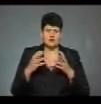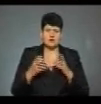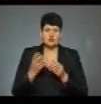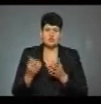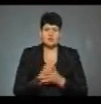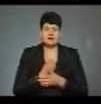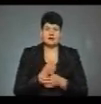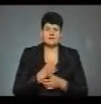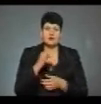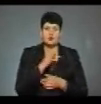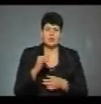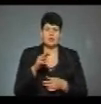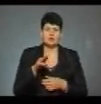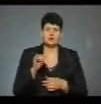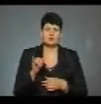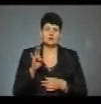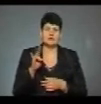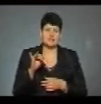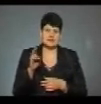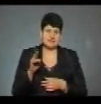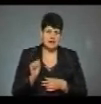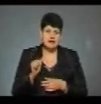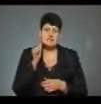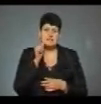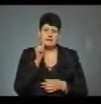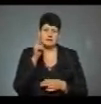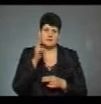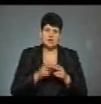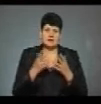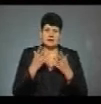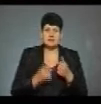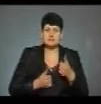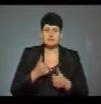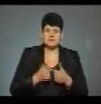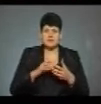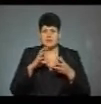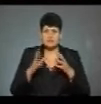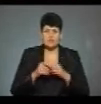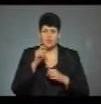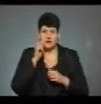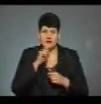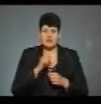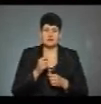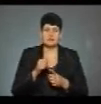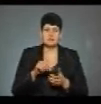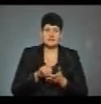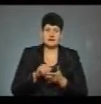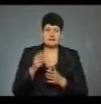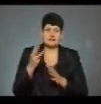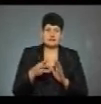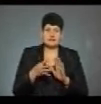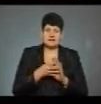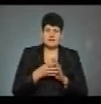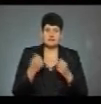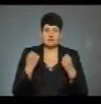досягла саночниця Юліанна Туницька. Завтра – завершальний день змагань. Загалом Україну на змаганнях представляли 39